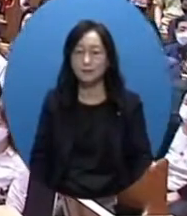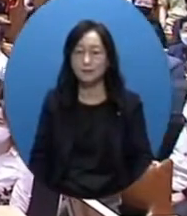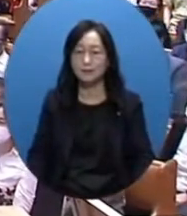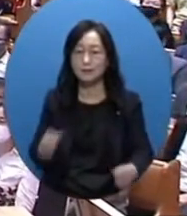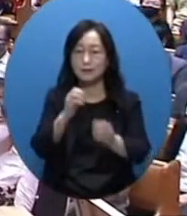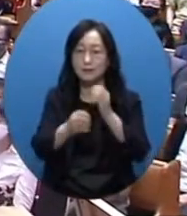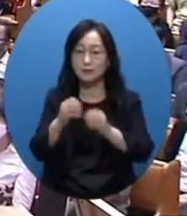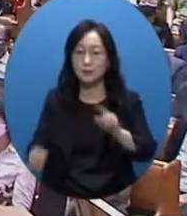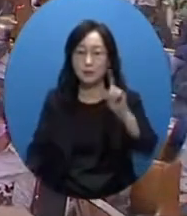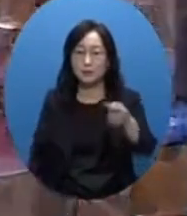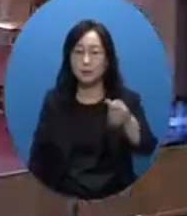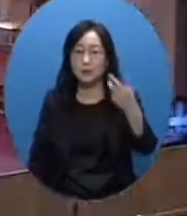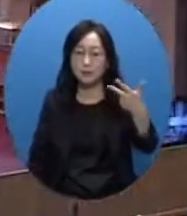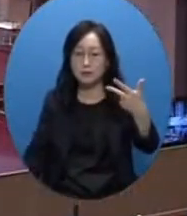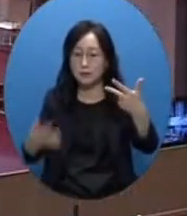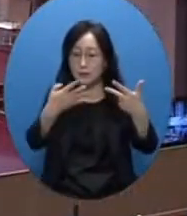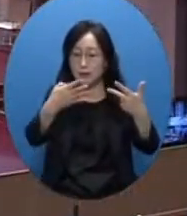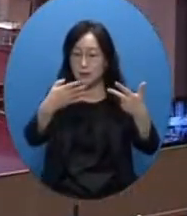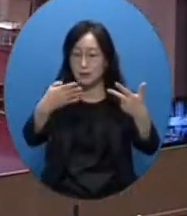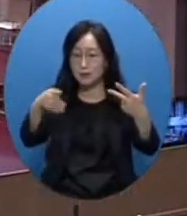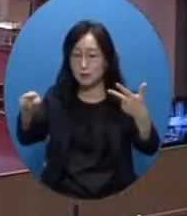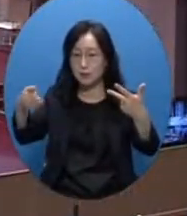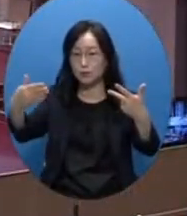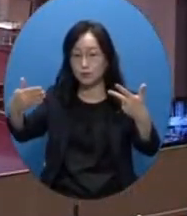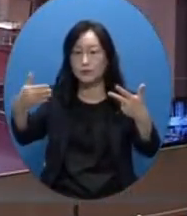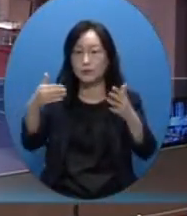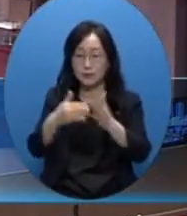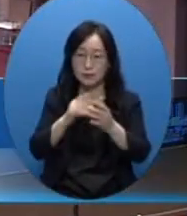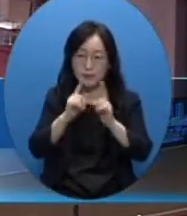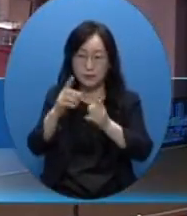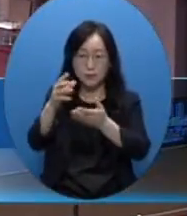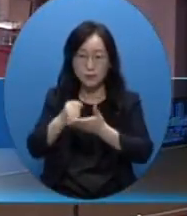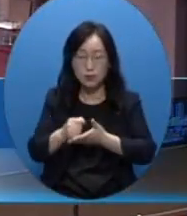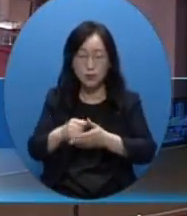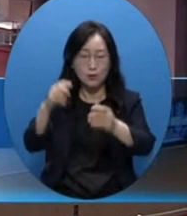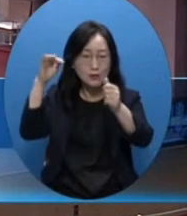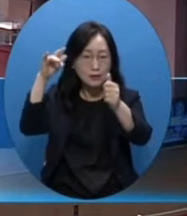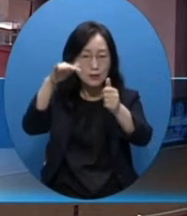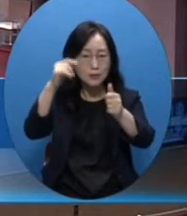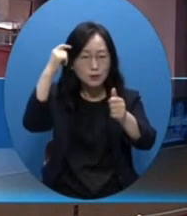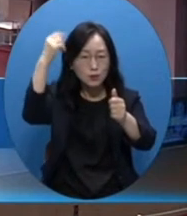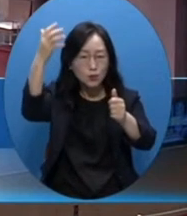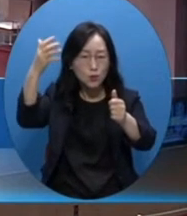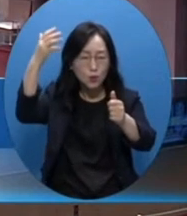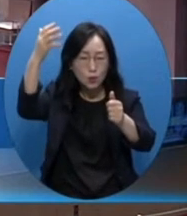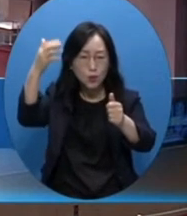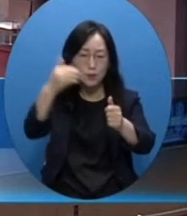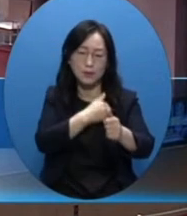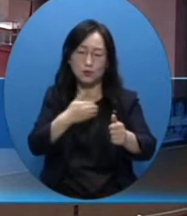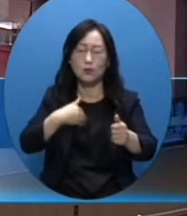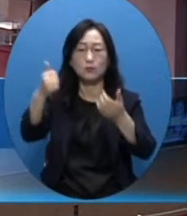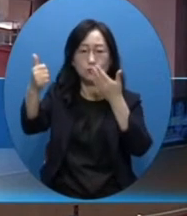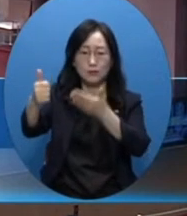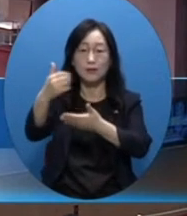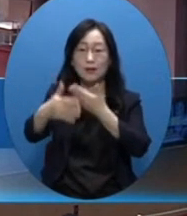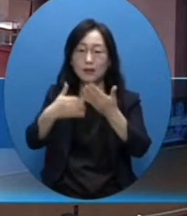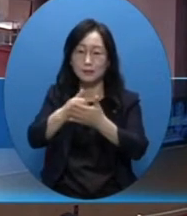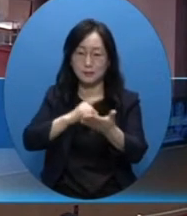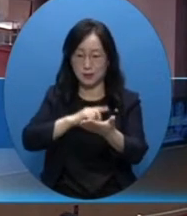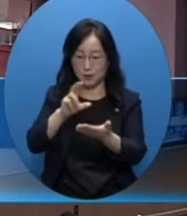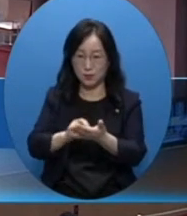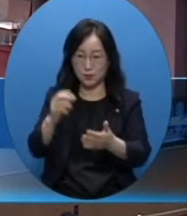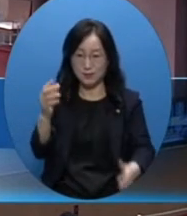시편 107편 4절로 9절 말씀을 가지고 사모하는 영혼을 만족하게 하시는 하나님, 이 같은